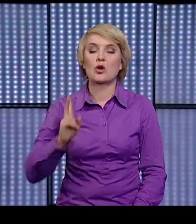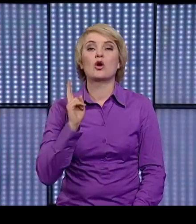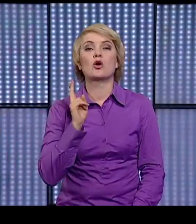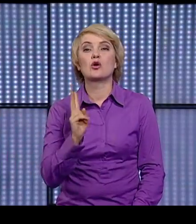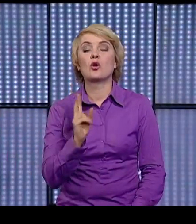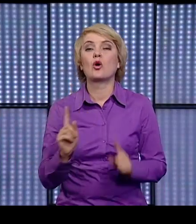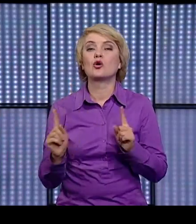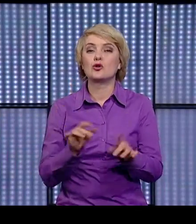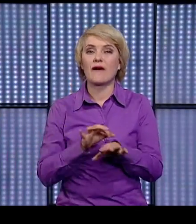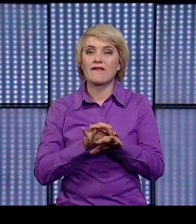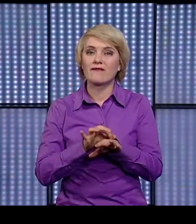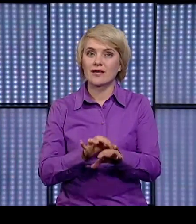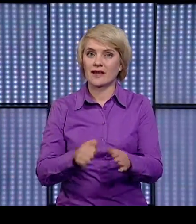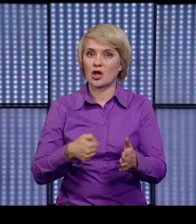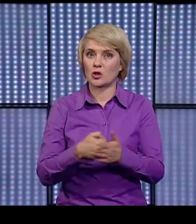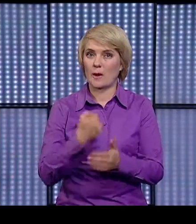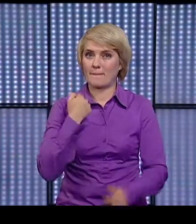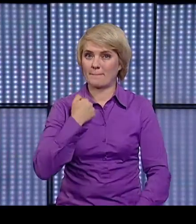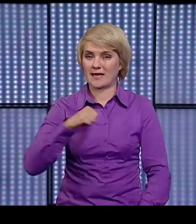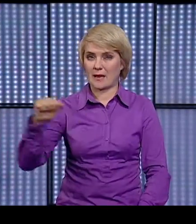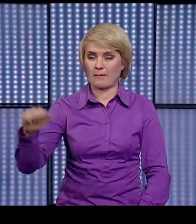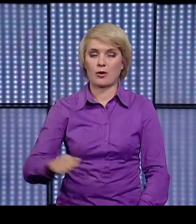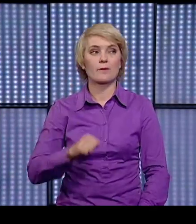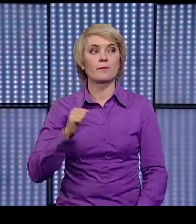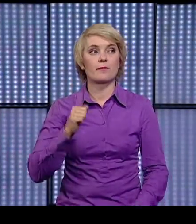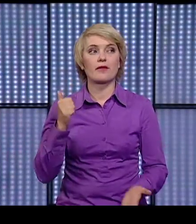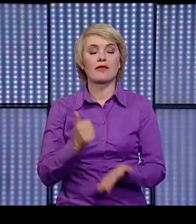що веде його до перемог.